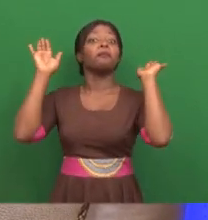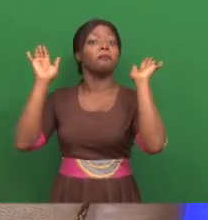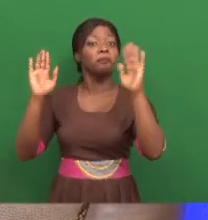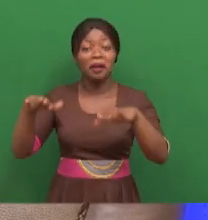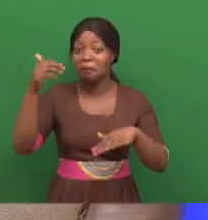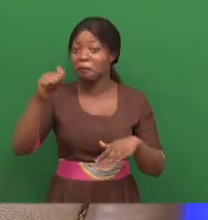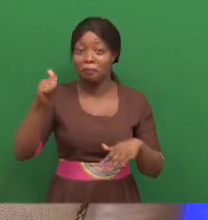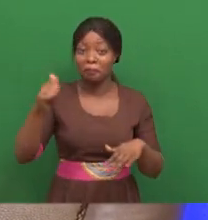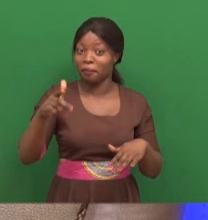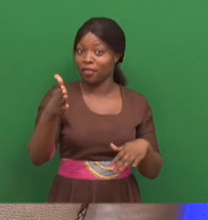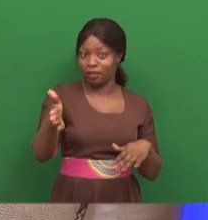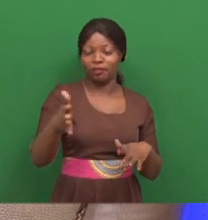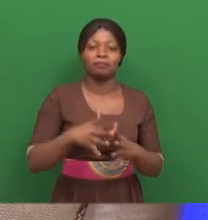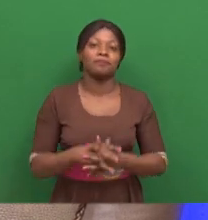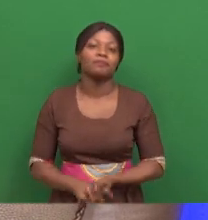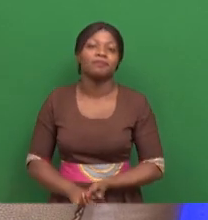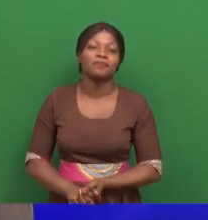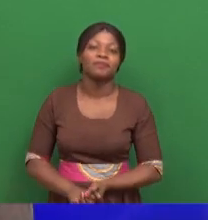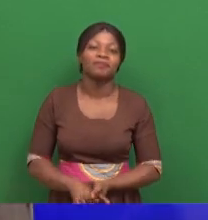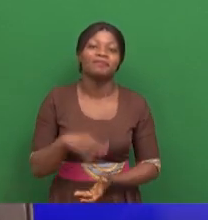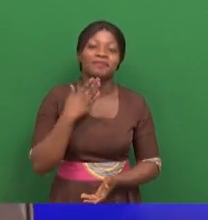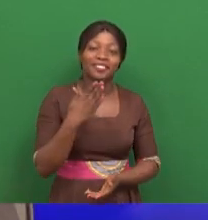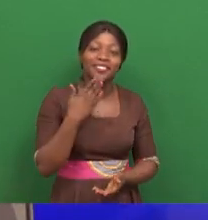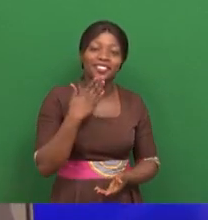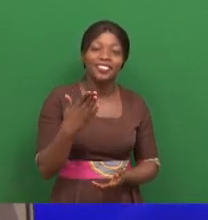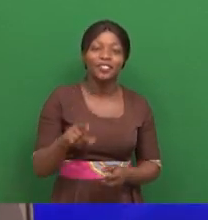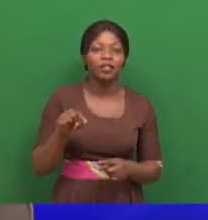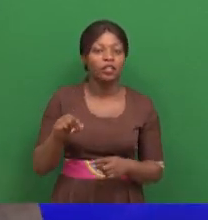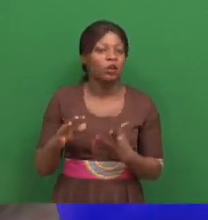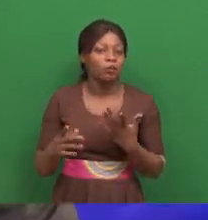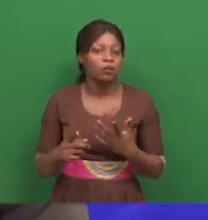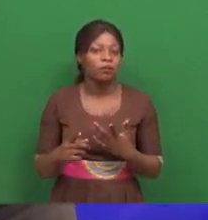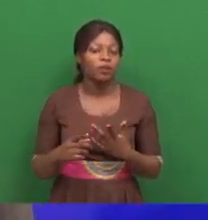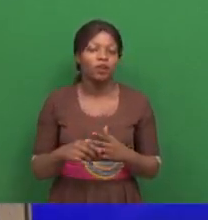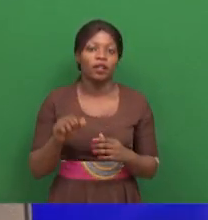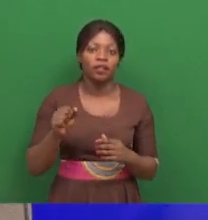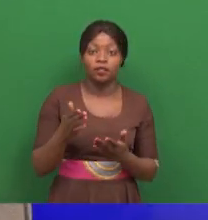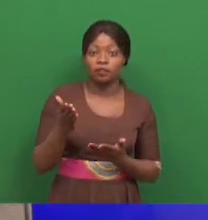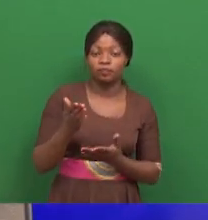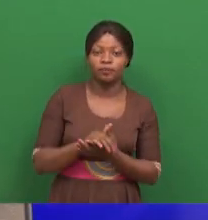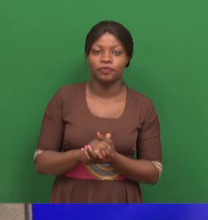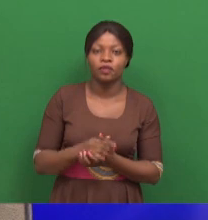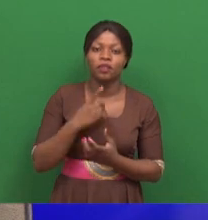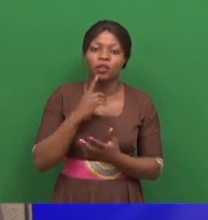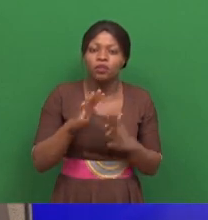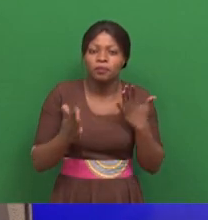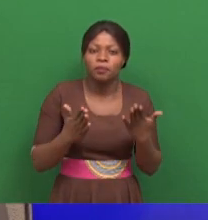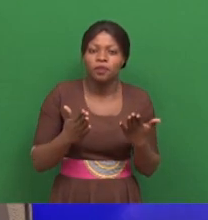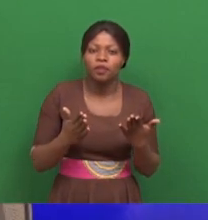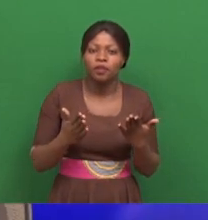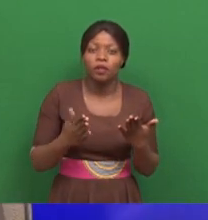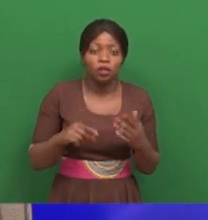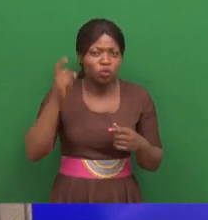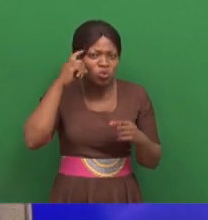chitokwana chitokwana ndouya kwamuri ndinotenda Mai Chisamba regai nditange nemibvunzo ya munyina wangu Delight yekuti zvino